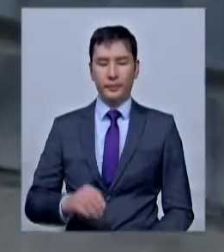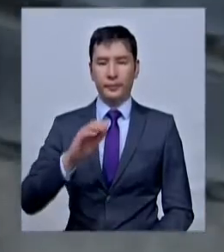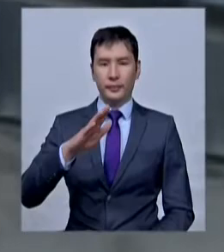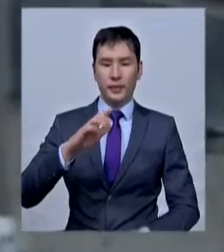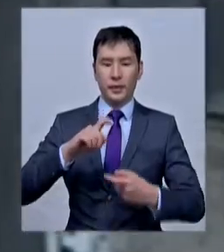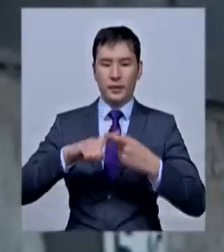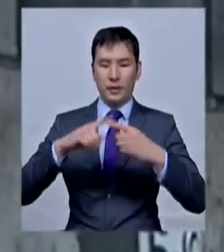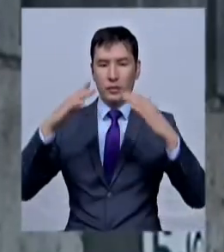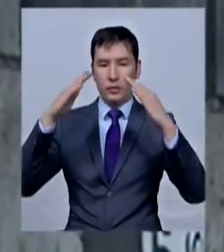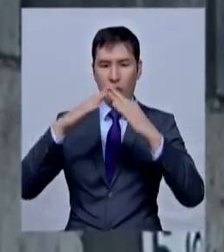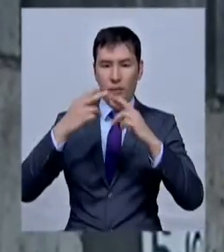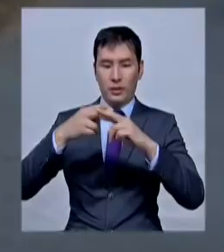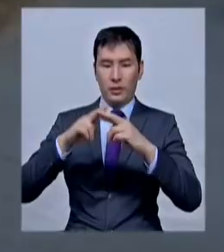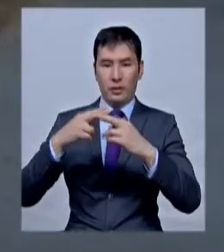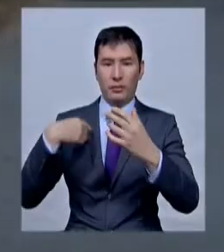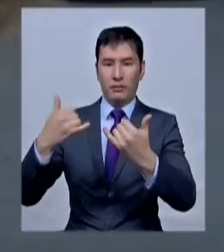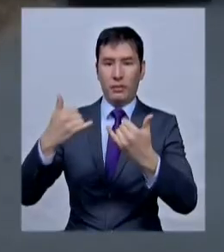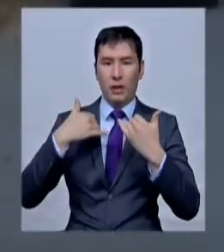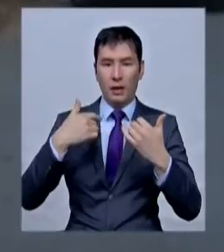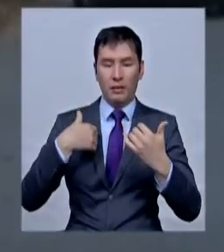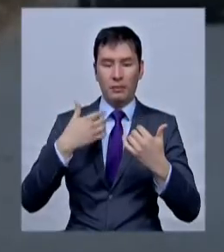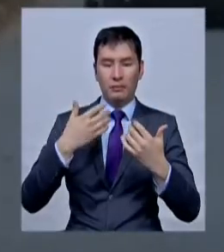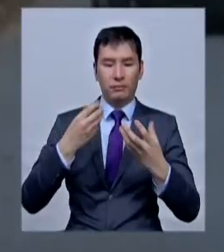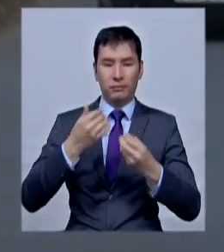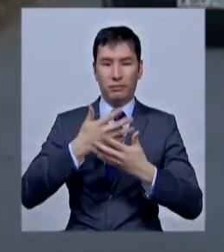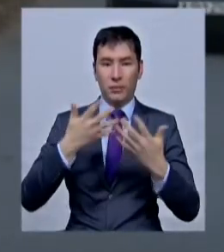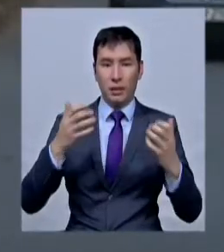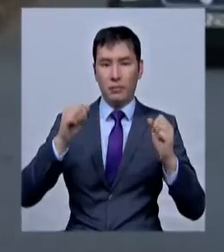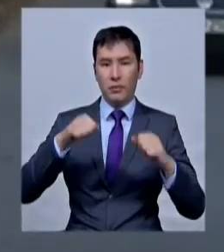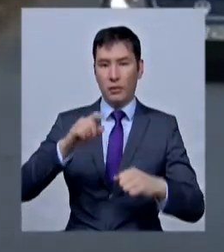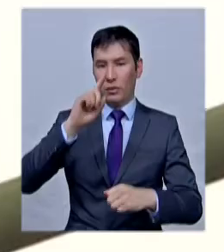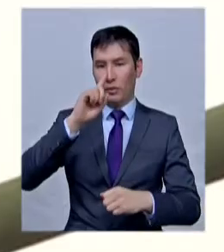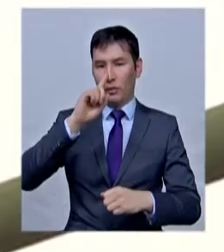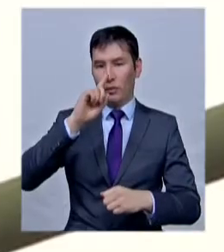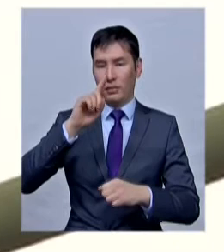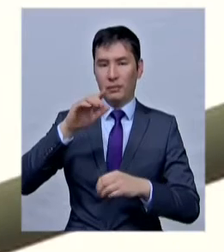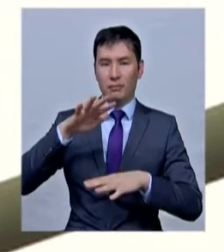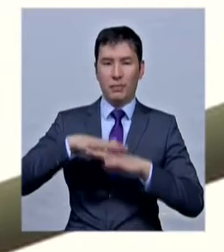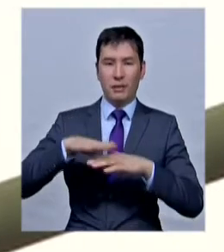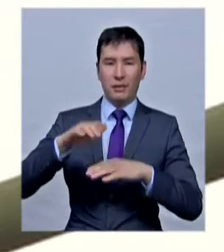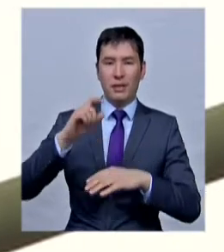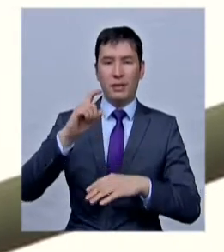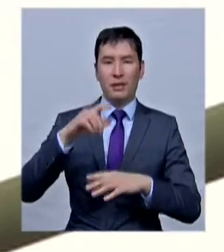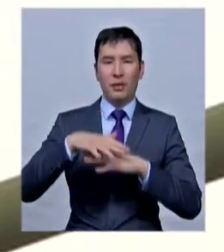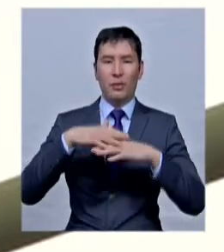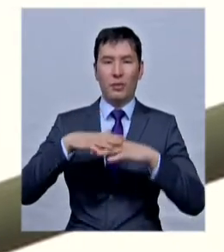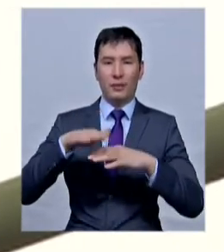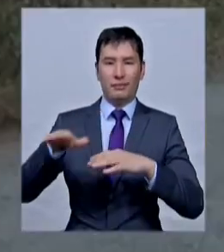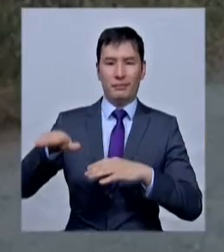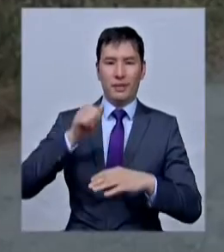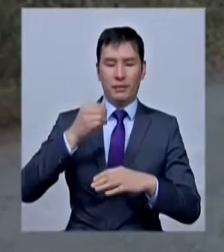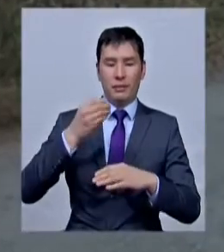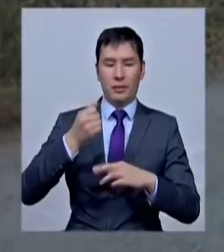баспанасына газ кіргізуге мүмкіндігі жоқ қала тұрғыны үшін Халықбанкте 1,5 жылға дейін 0%-дық несие қарастырылған. Бір жеке тұлға